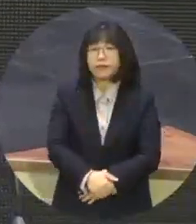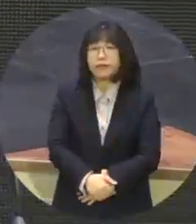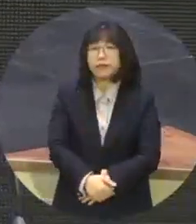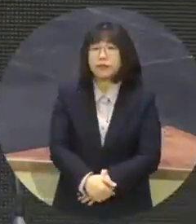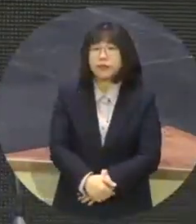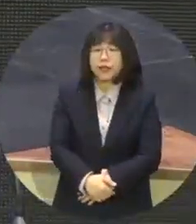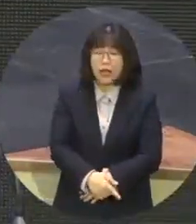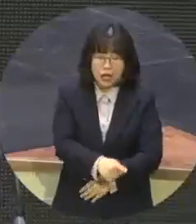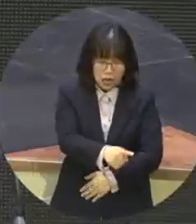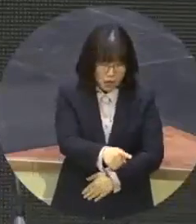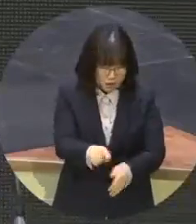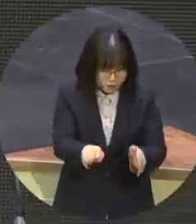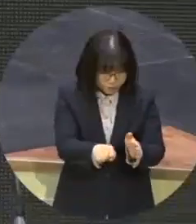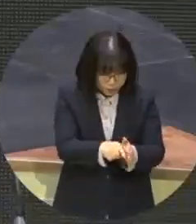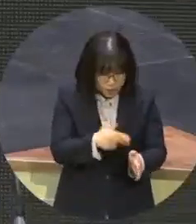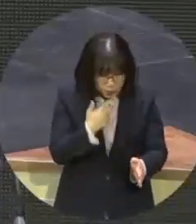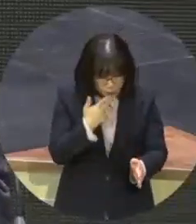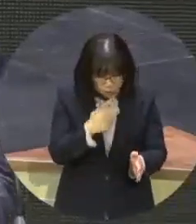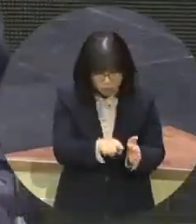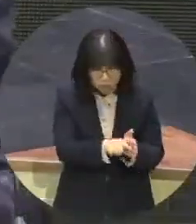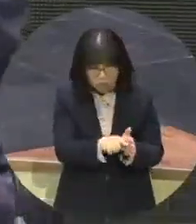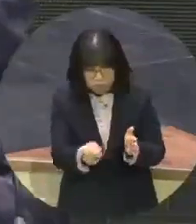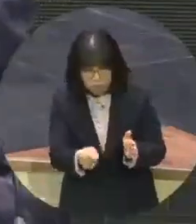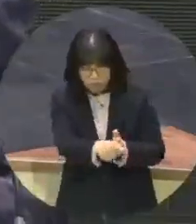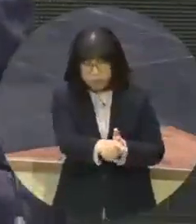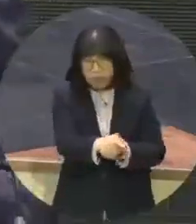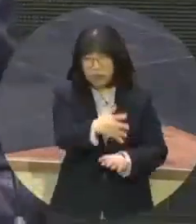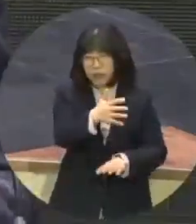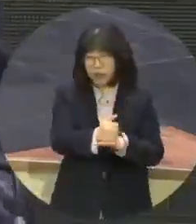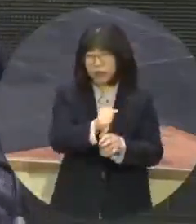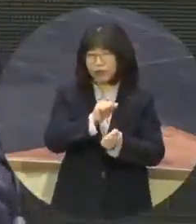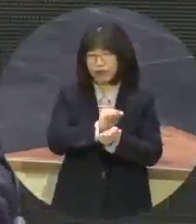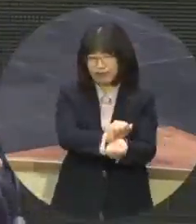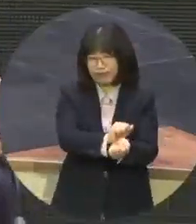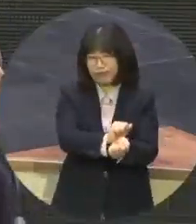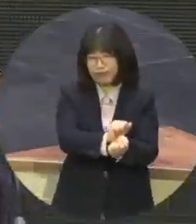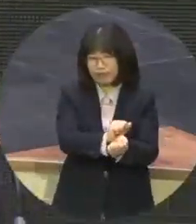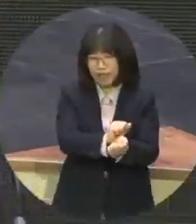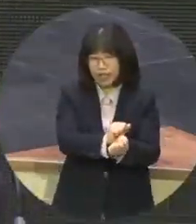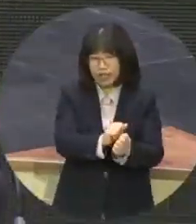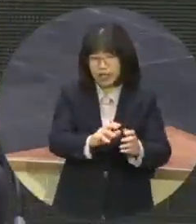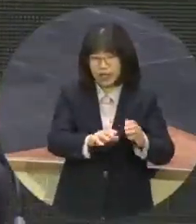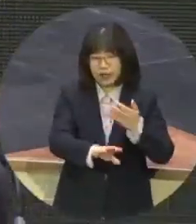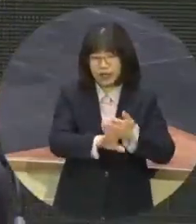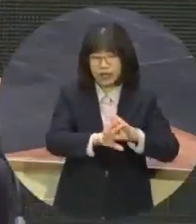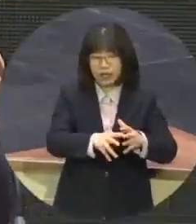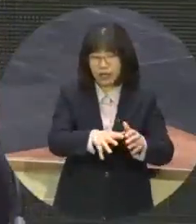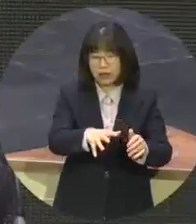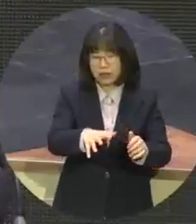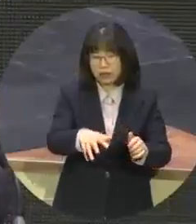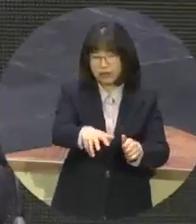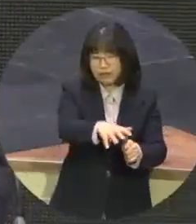그러니까 노예가고 포로하고 속국되고 지금 기독교인들 교회에 나와 하나님의 종이